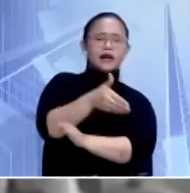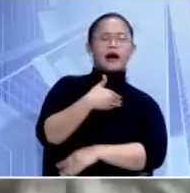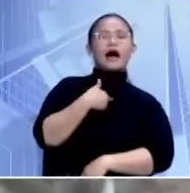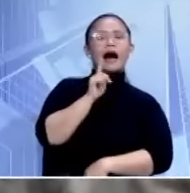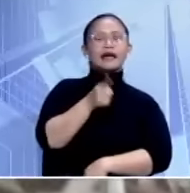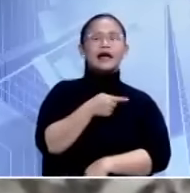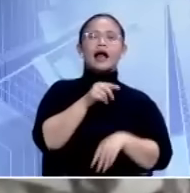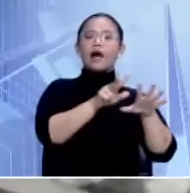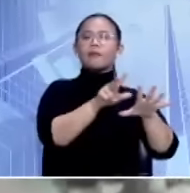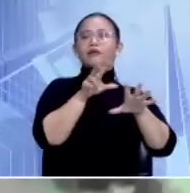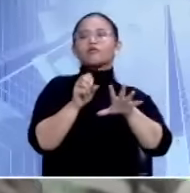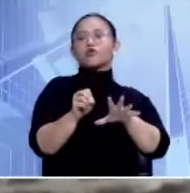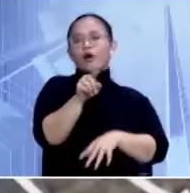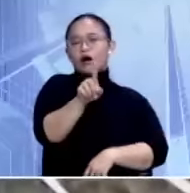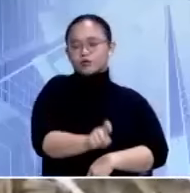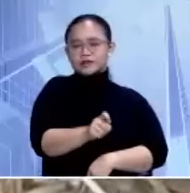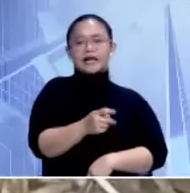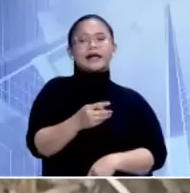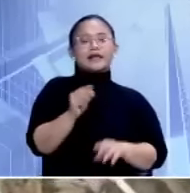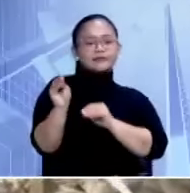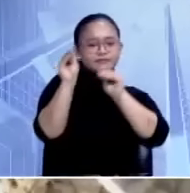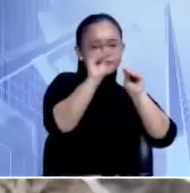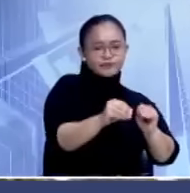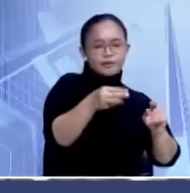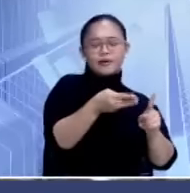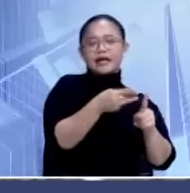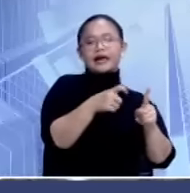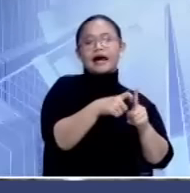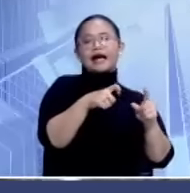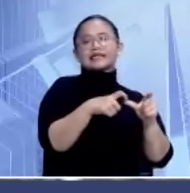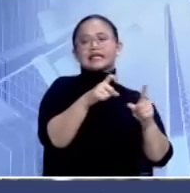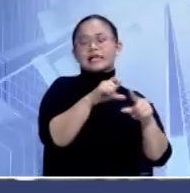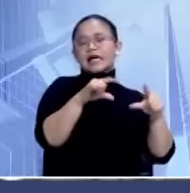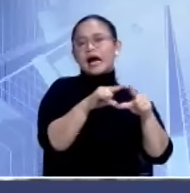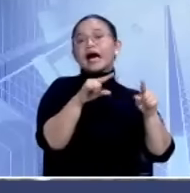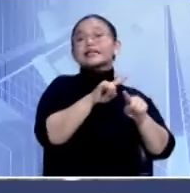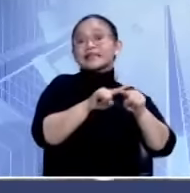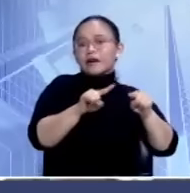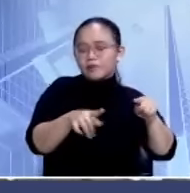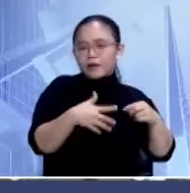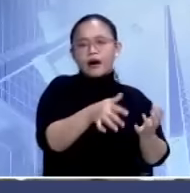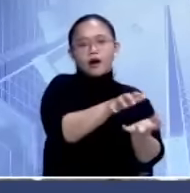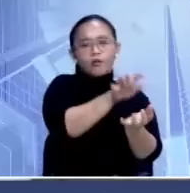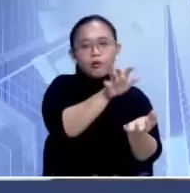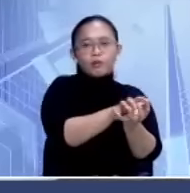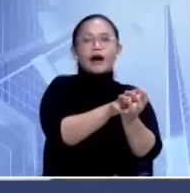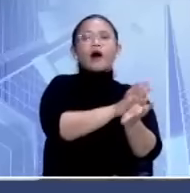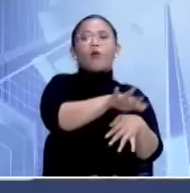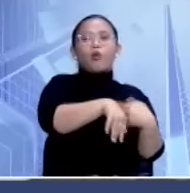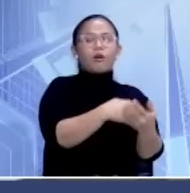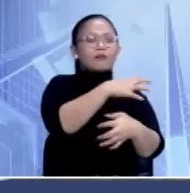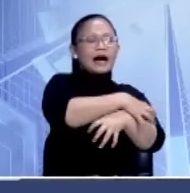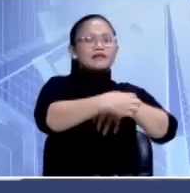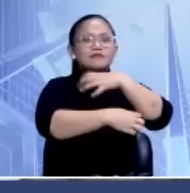ada 80 ekor yang dititipkan BKSDA. Namun jumlahnya menurun karena hewan buas ini bersifat